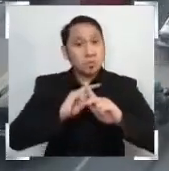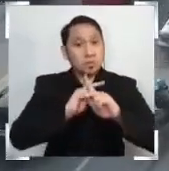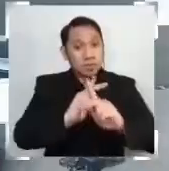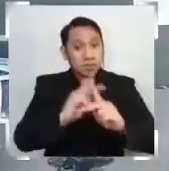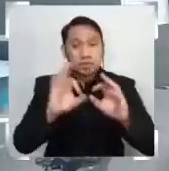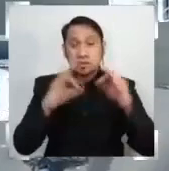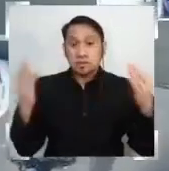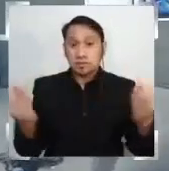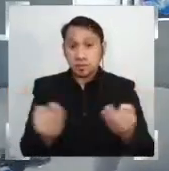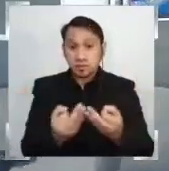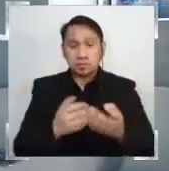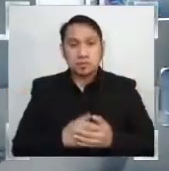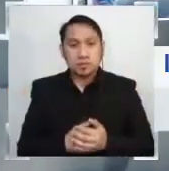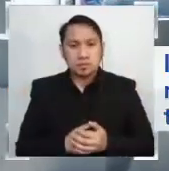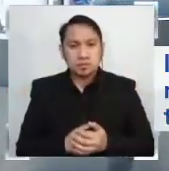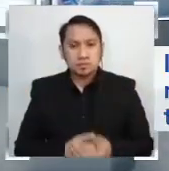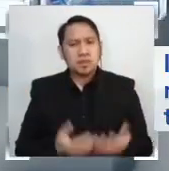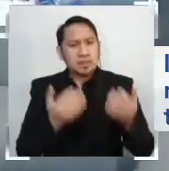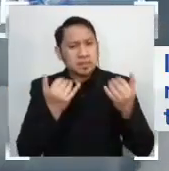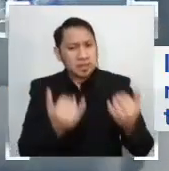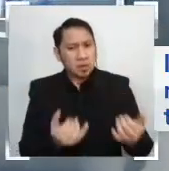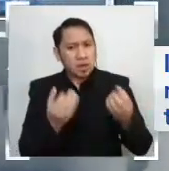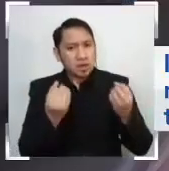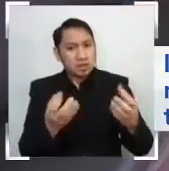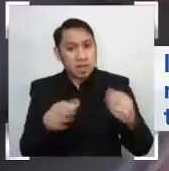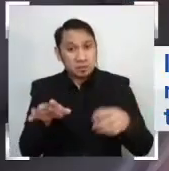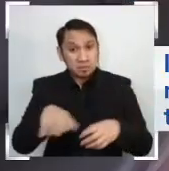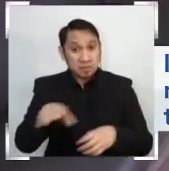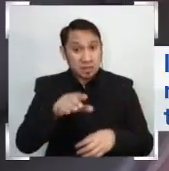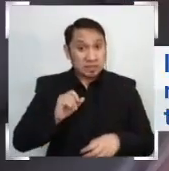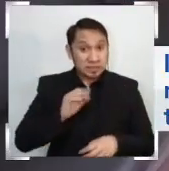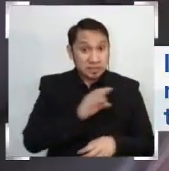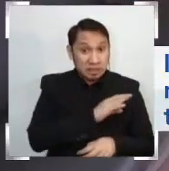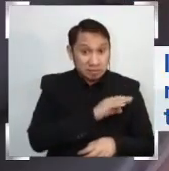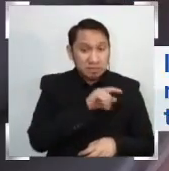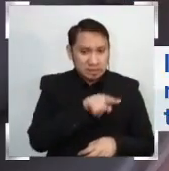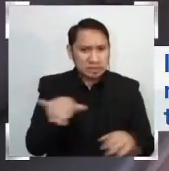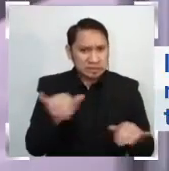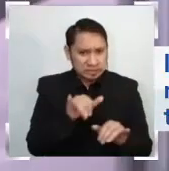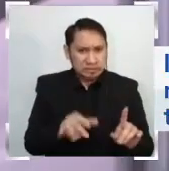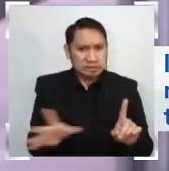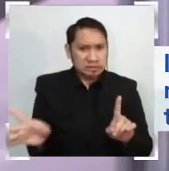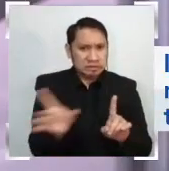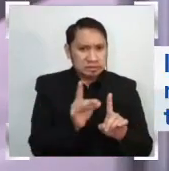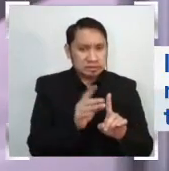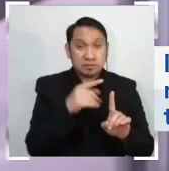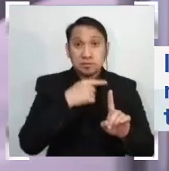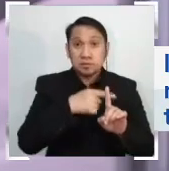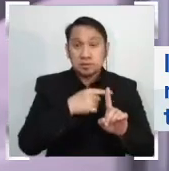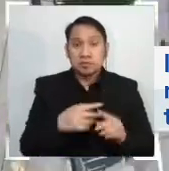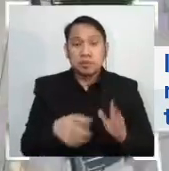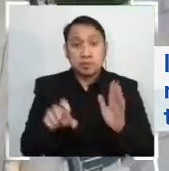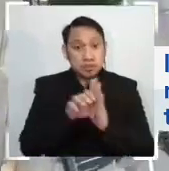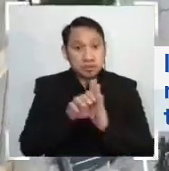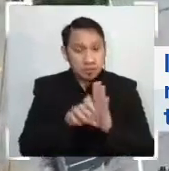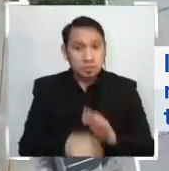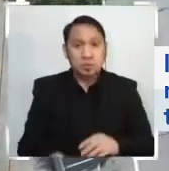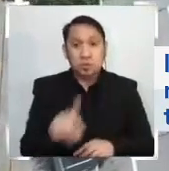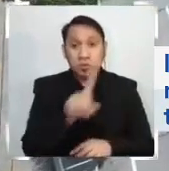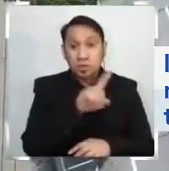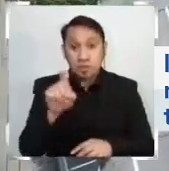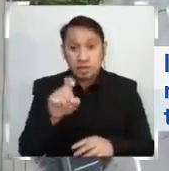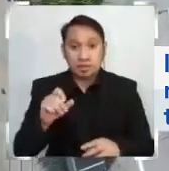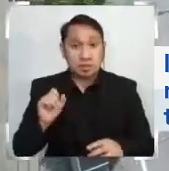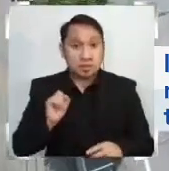rin ang nagpupositibo na tauhan ng mga pampublikong transportasyon. Sandaang tauhan na ng Philippine National Railways at